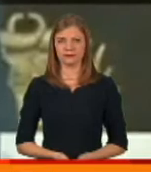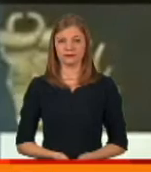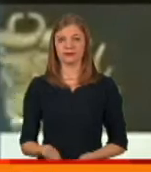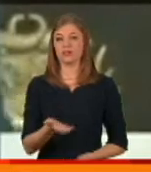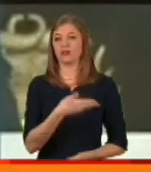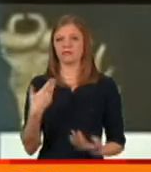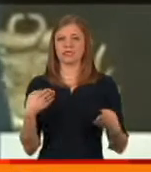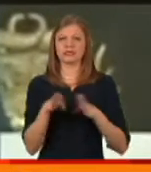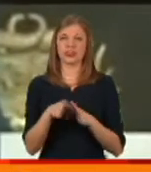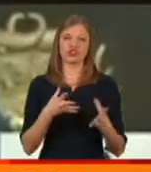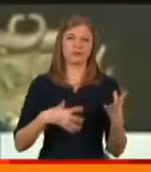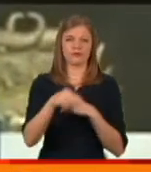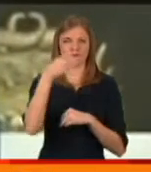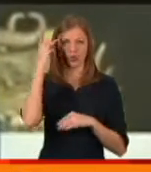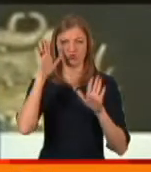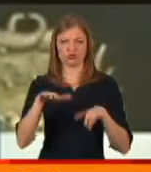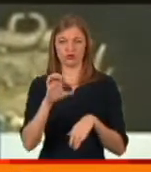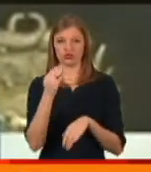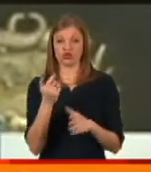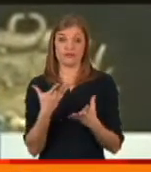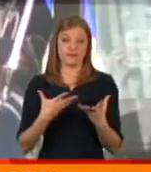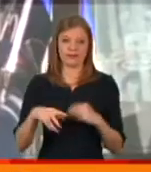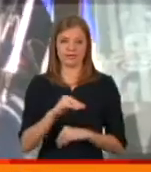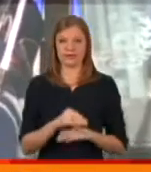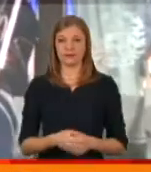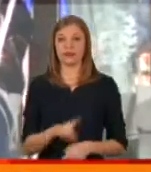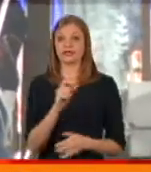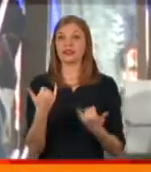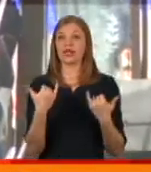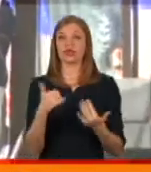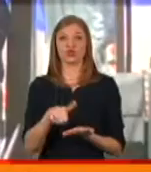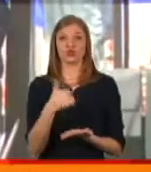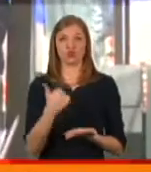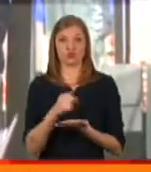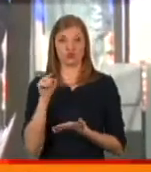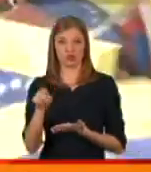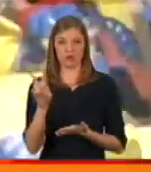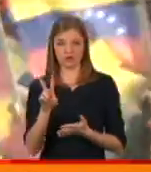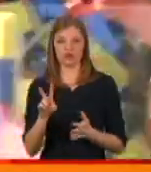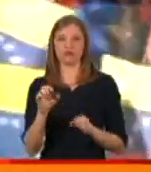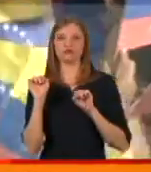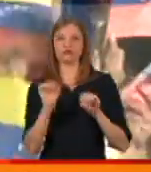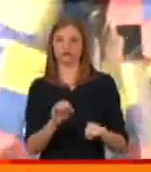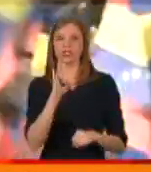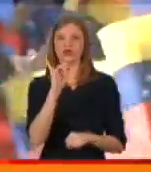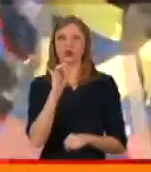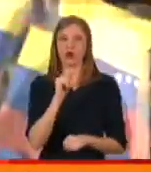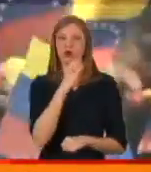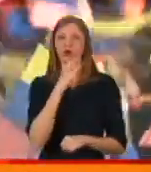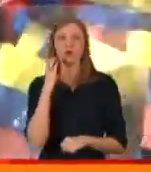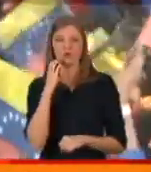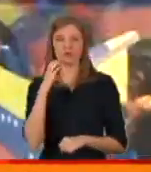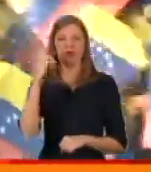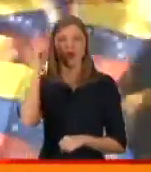Ми зачиняємо всі консульства в США. Всі. За нинішнього очільника Венесуели заступилися Нікарагуа, Куба, Туреччина,